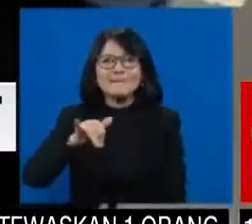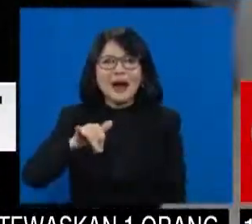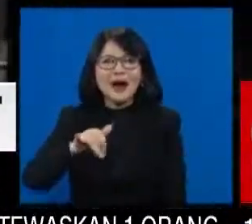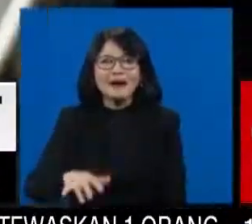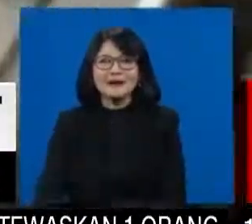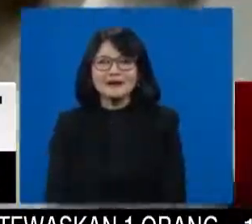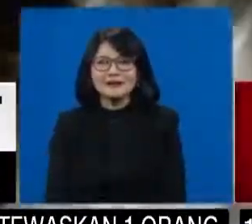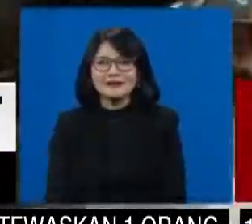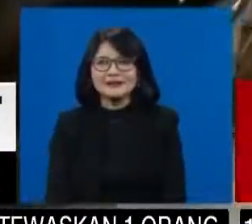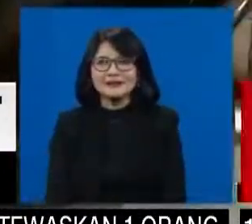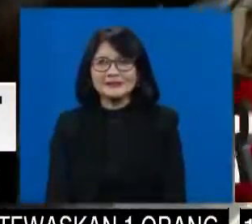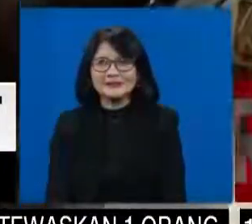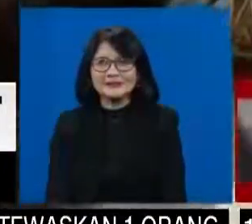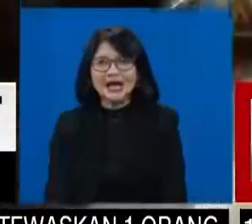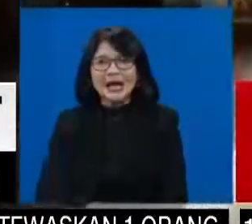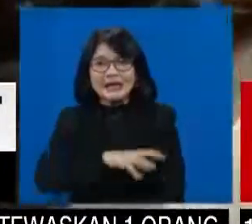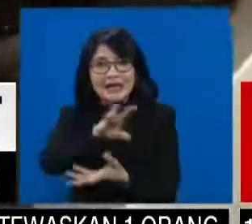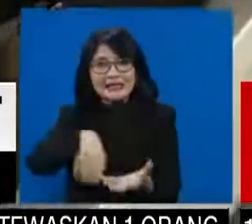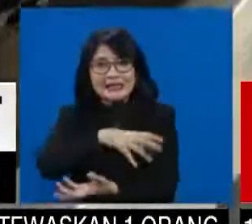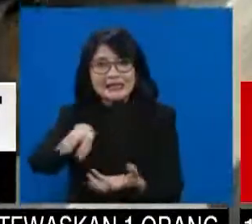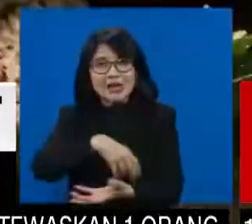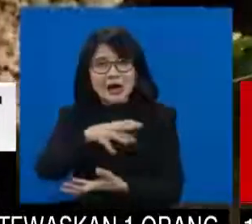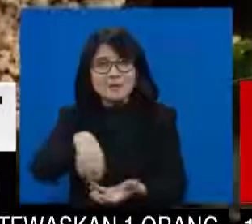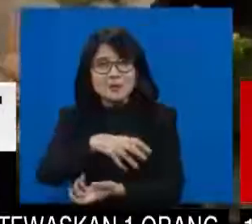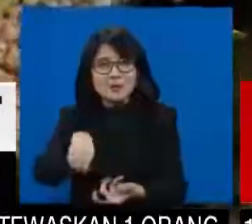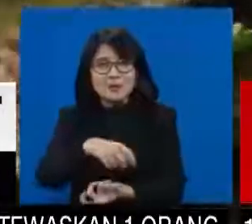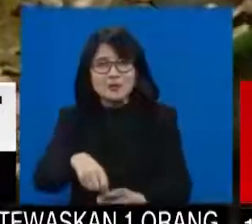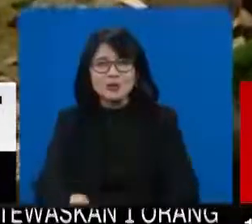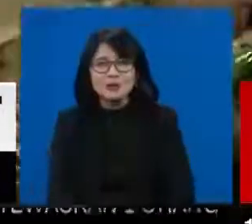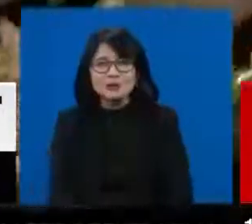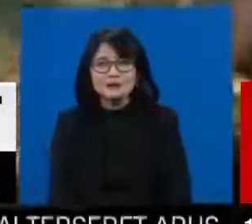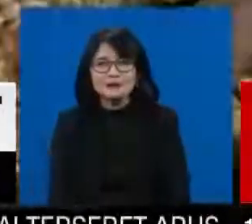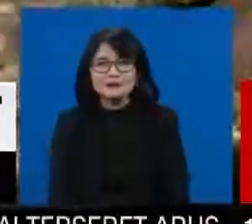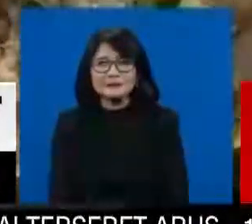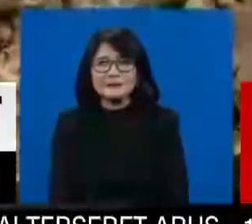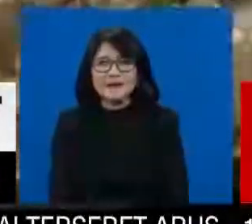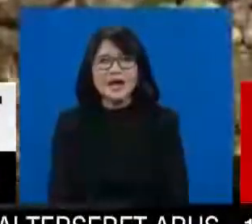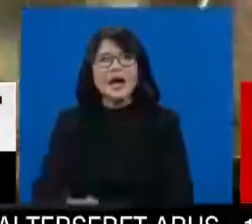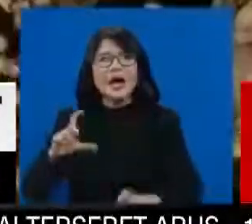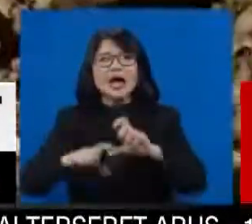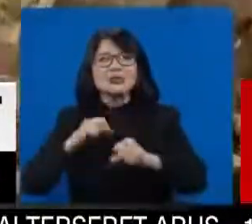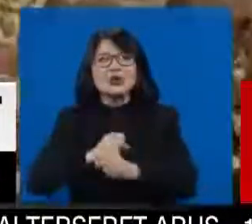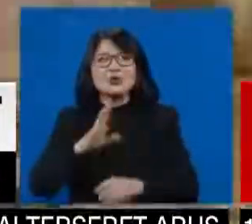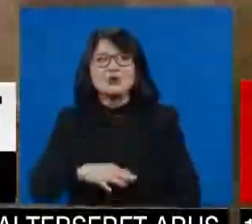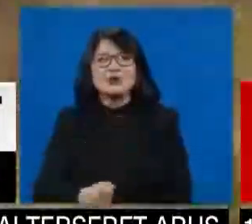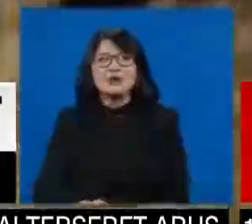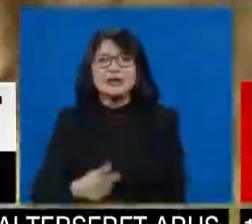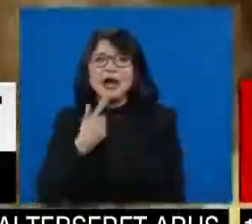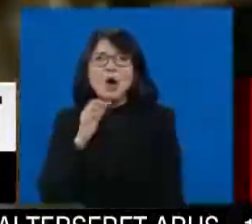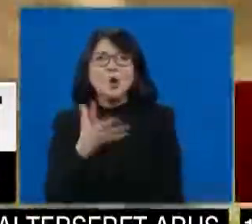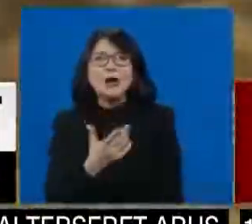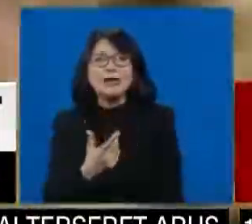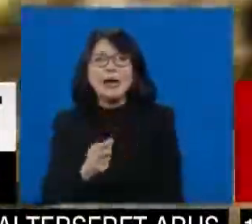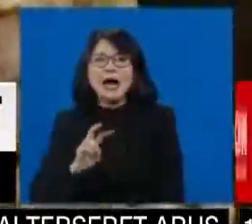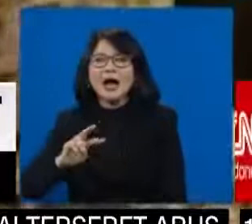pula untuk memastikan sorghum bercampur rata dengan bumbu nasi goreng. Sebab sorghum tidak berubah warna bila ditumis di